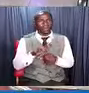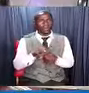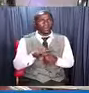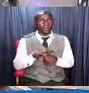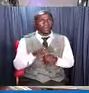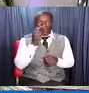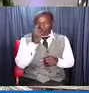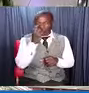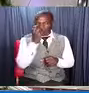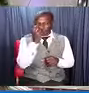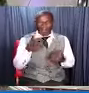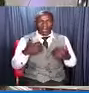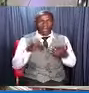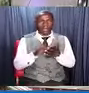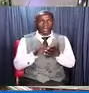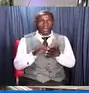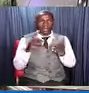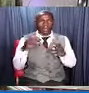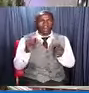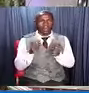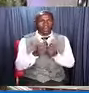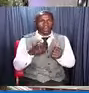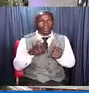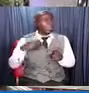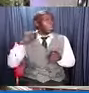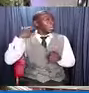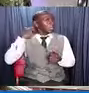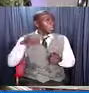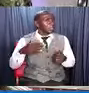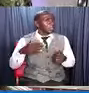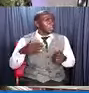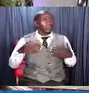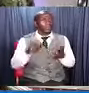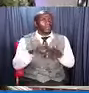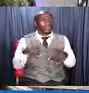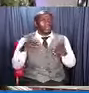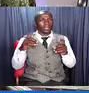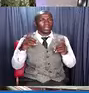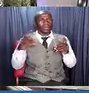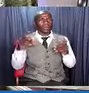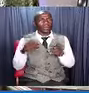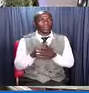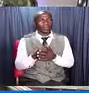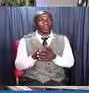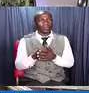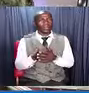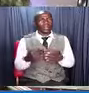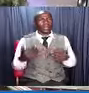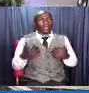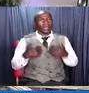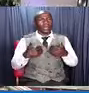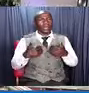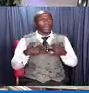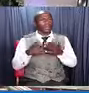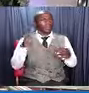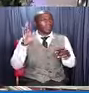Dharau. Despise. Mimi dhambi nilikuwa nayo. I had that sin a lot. Kuchukia mtu maana ametenda maovu. Hating someone who has done evil. Nikajikuta na manyonge mengi.